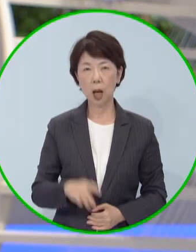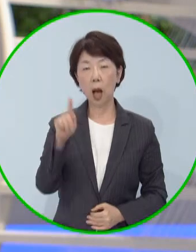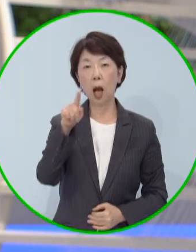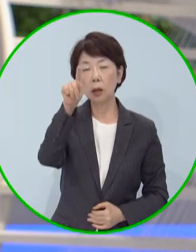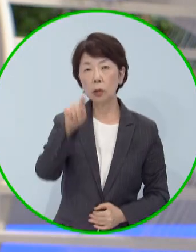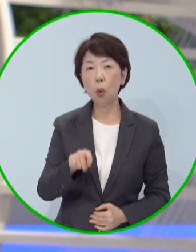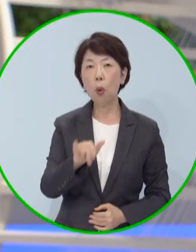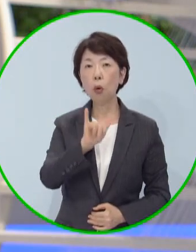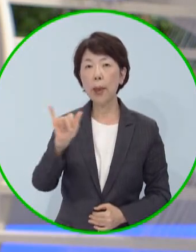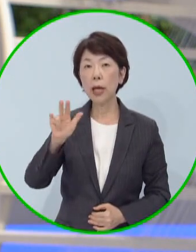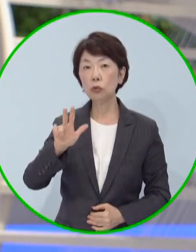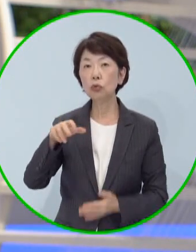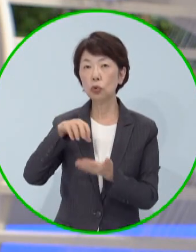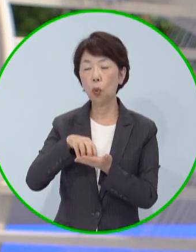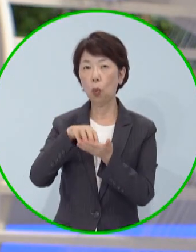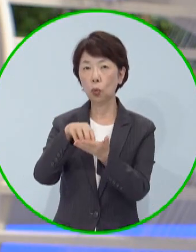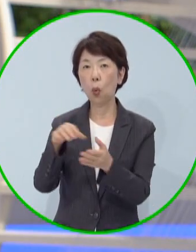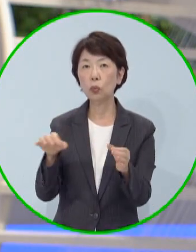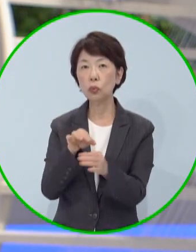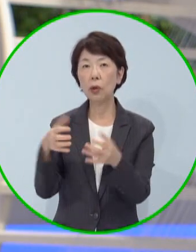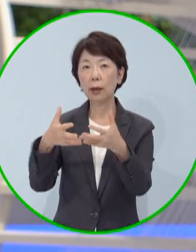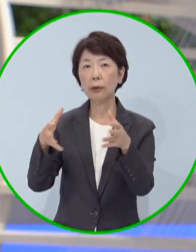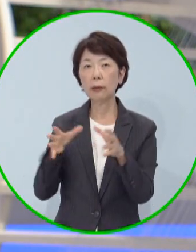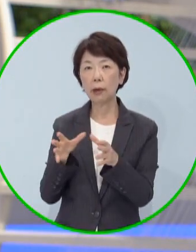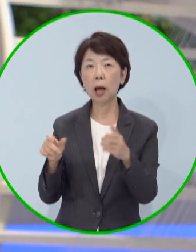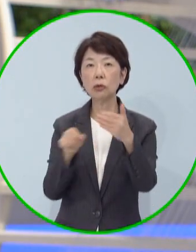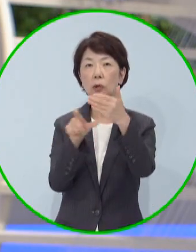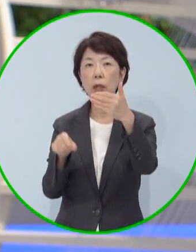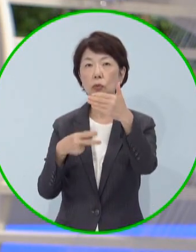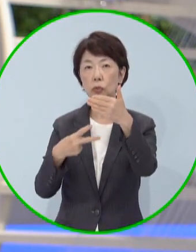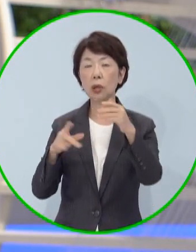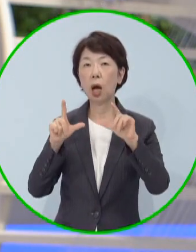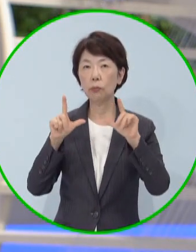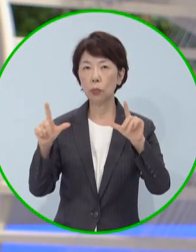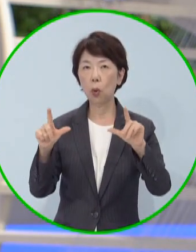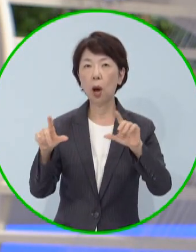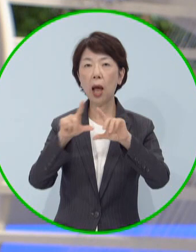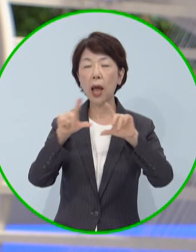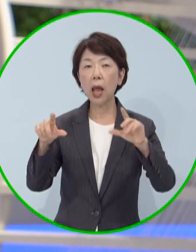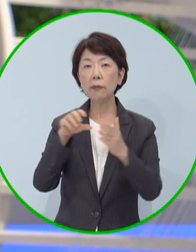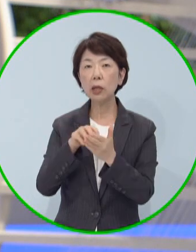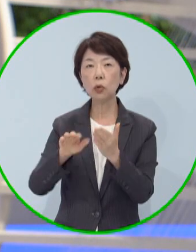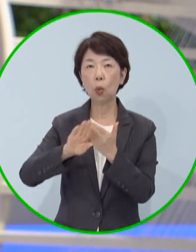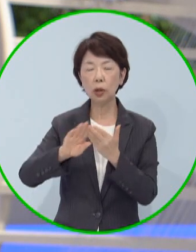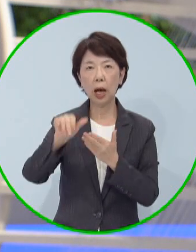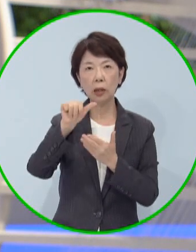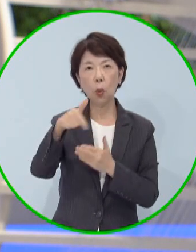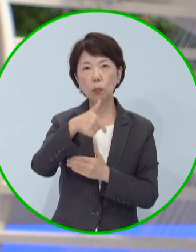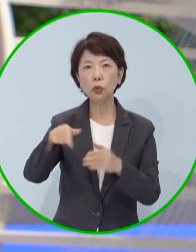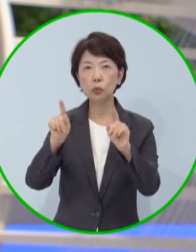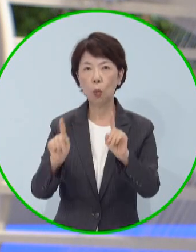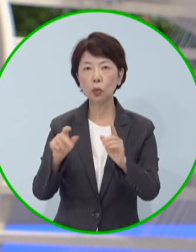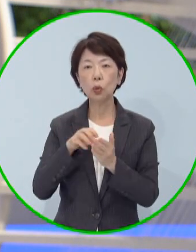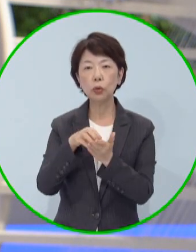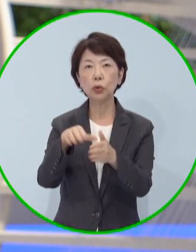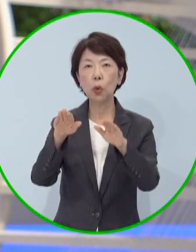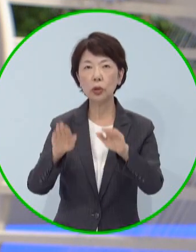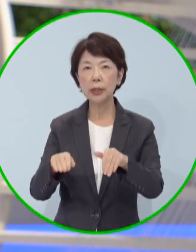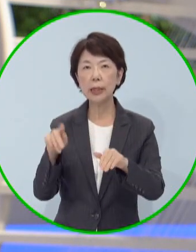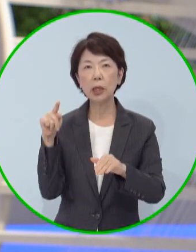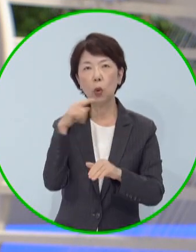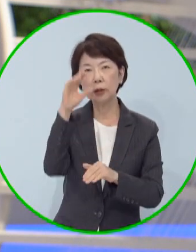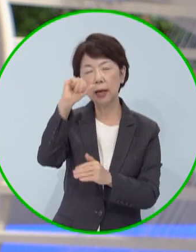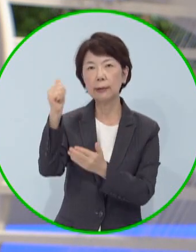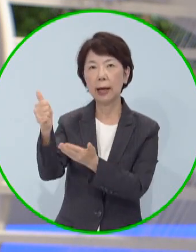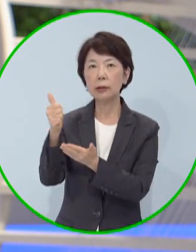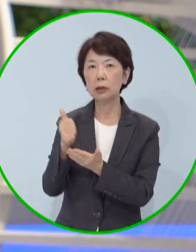ノーベル賞の運営団体ノーベル財団は2日平和賞を除く5部門の授賞式へのロシア大使らの